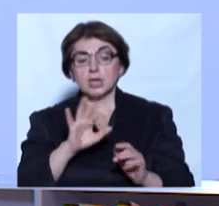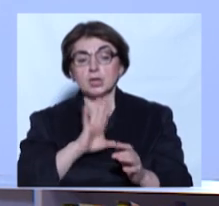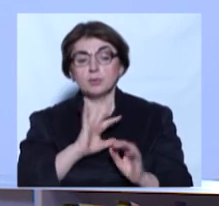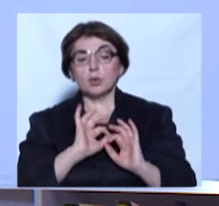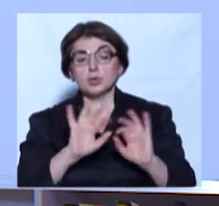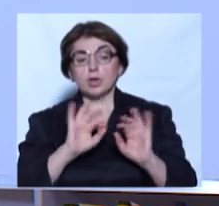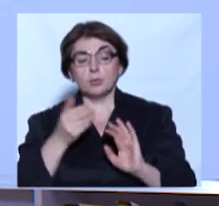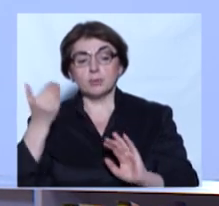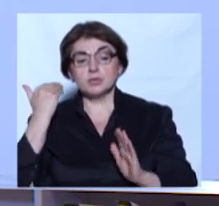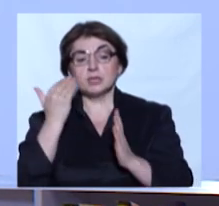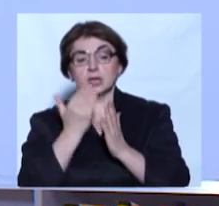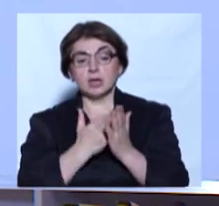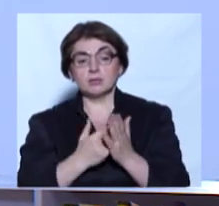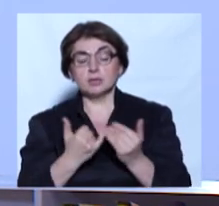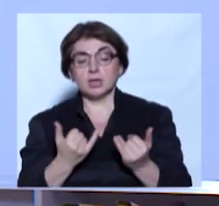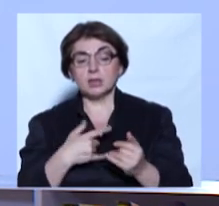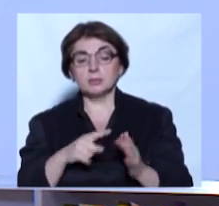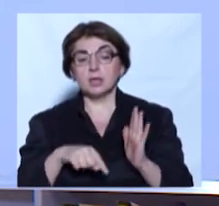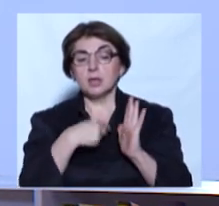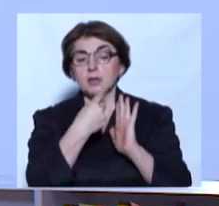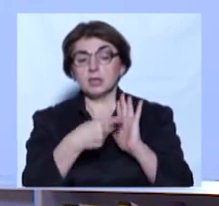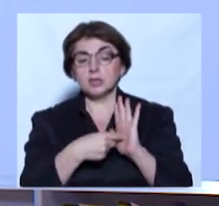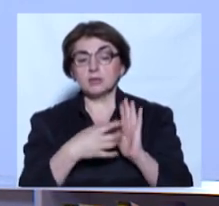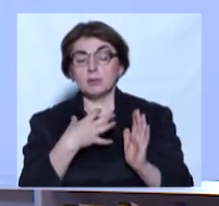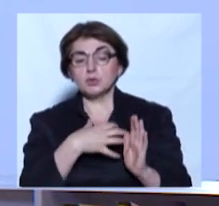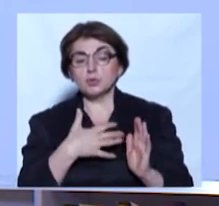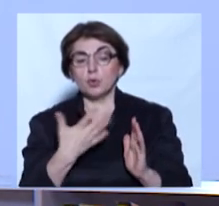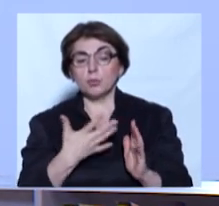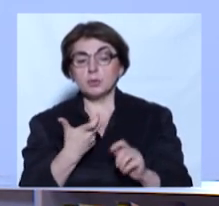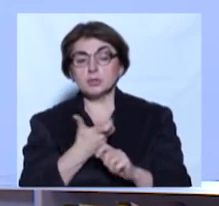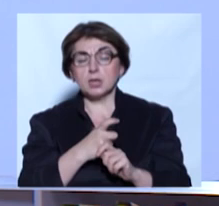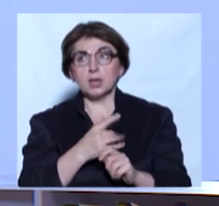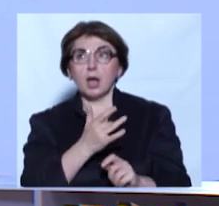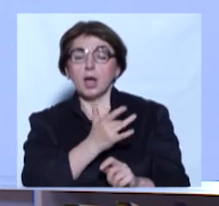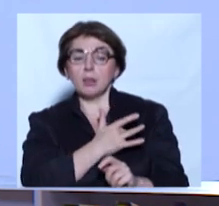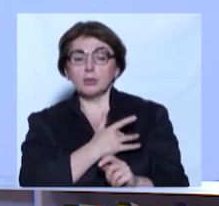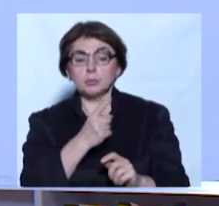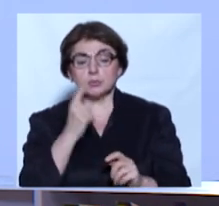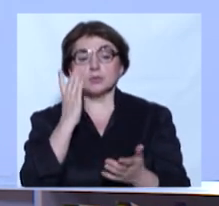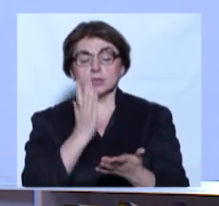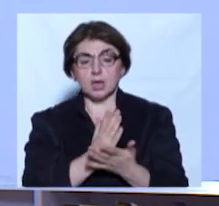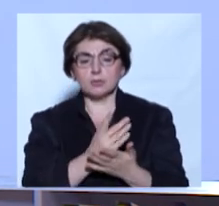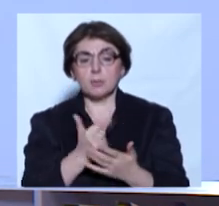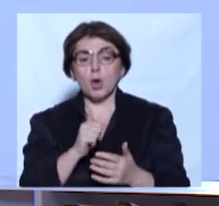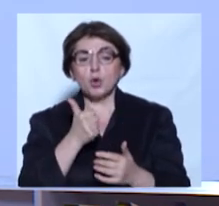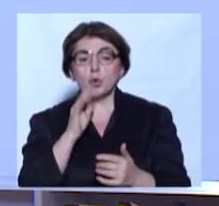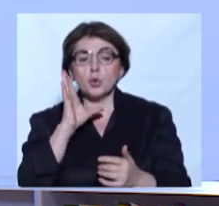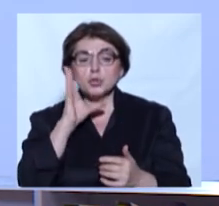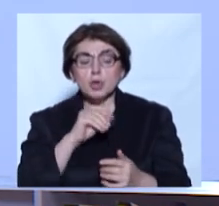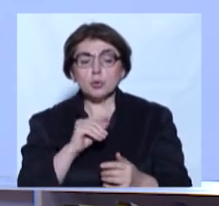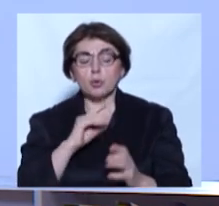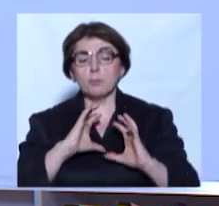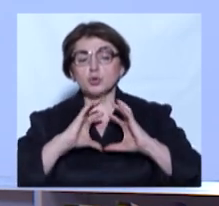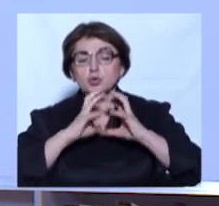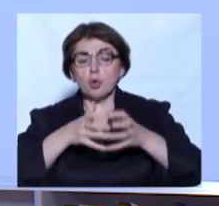წინა გაკვეთილზე და ახლა მინდა დავსვა ასევე მნიშვნელოვანი კითხვა, რომელიც დიდი ალბათობით თქვენს გაგიჩნდათ. როგორ ახერხებს, როგორ აპირებს